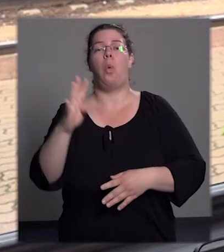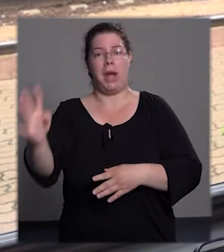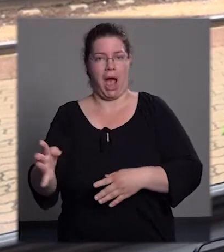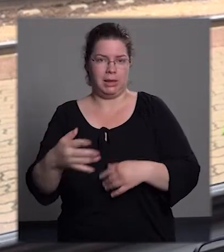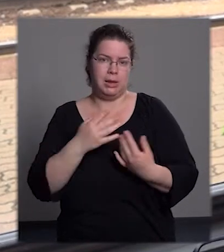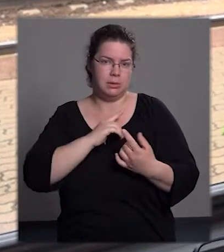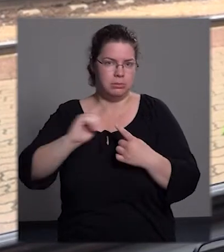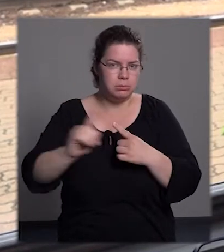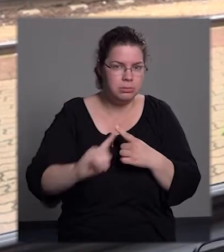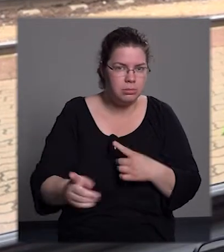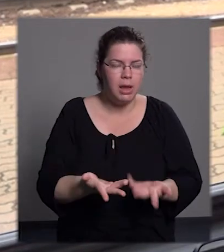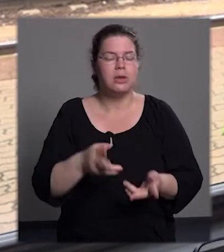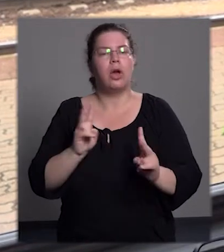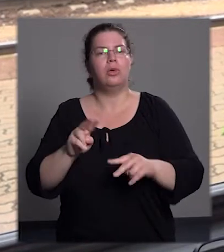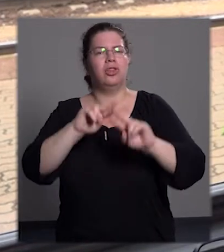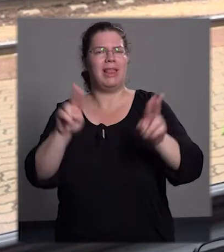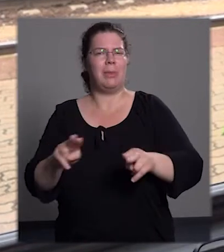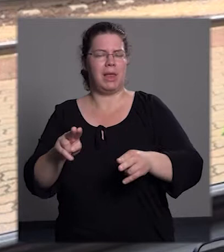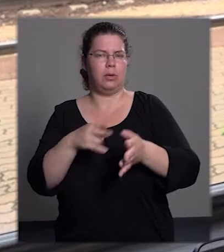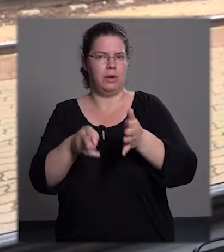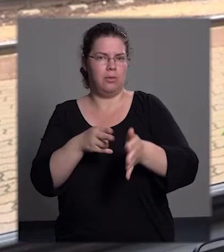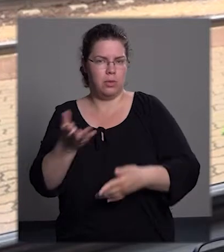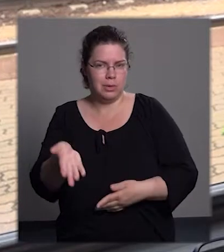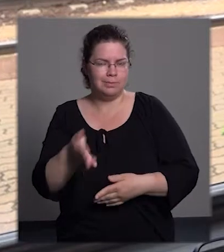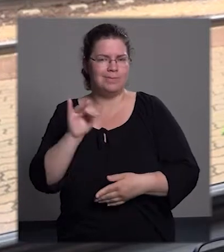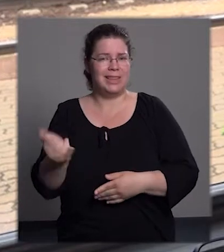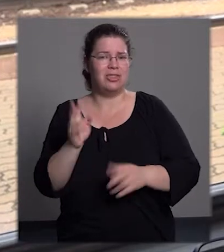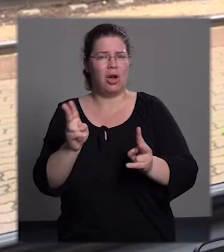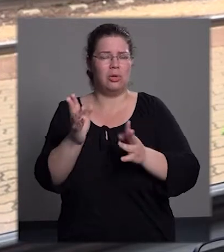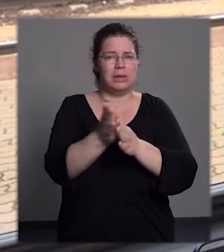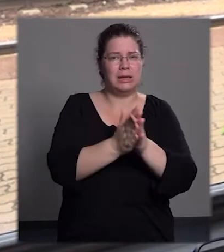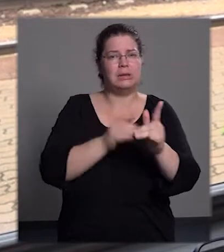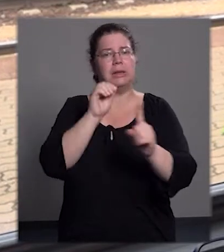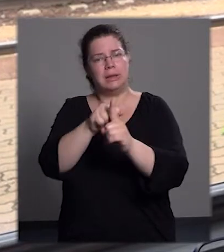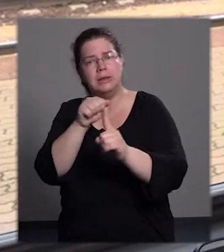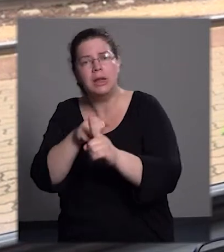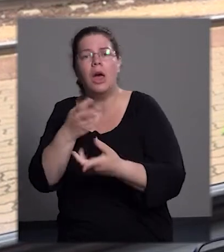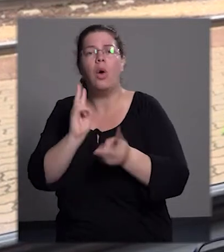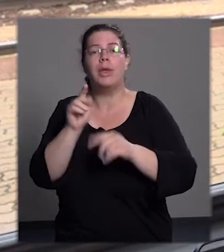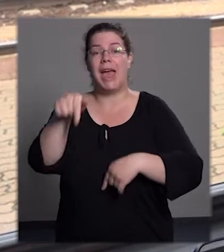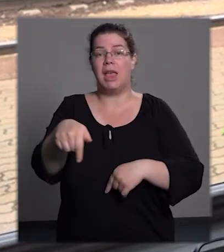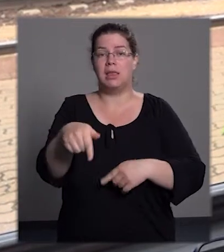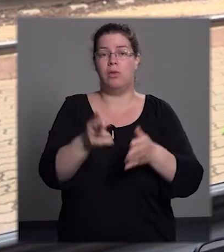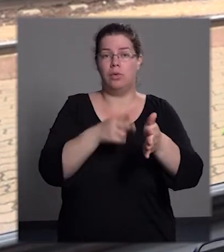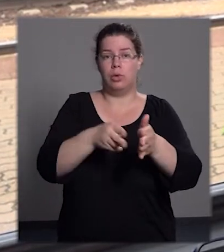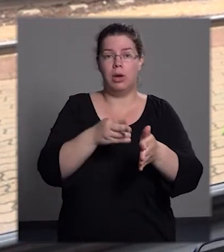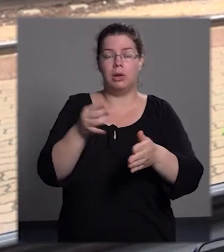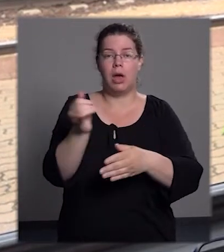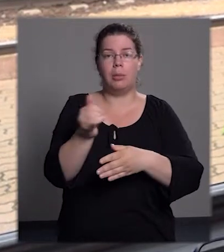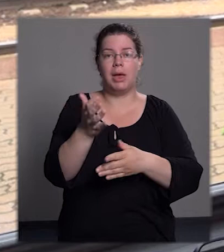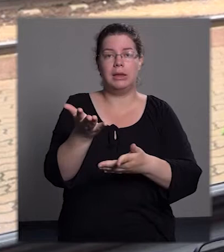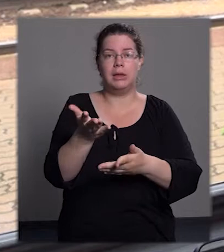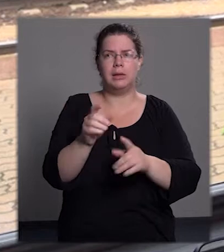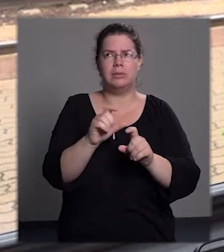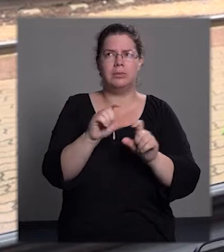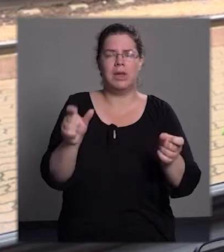is 2 óránként a nemzetközi vonat. És akkor kezdtünk el az irányban lobbizni, hogy ez a vonat, amelyik mióta